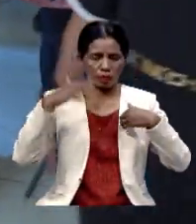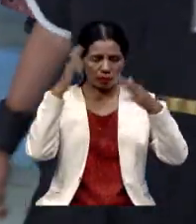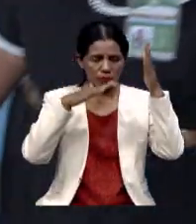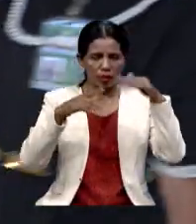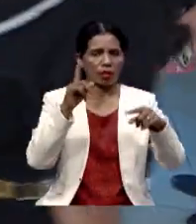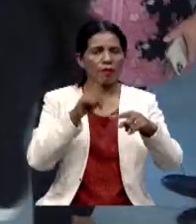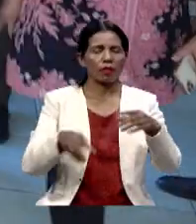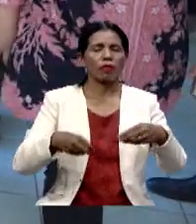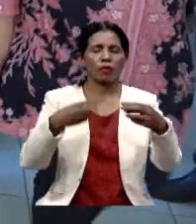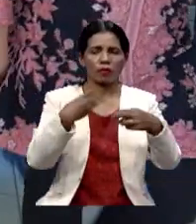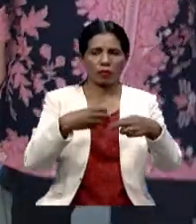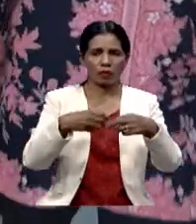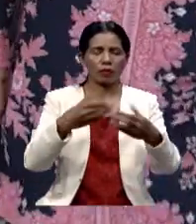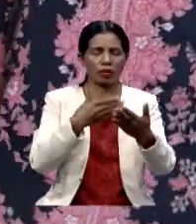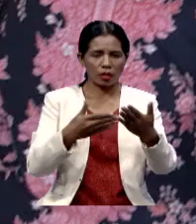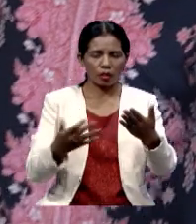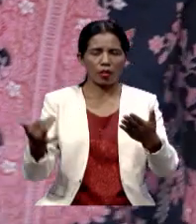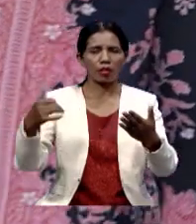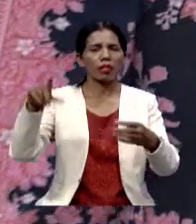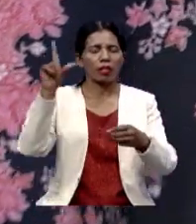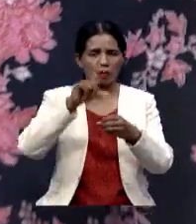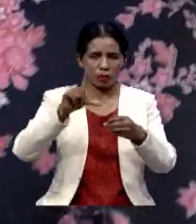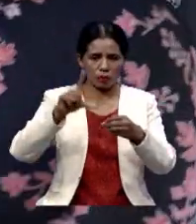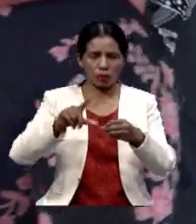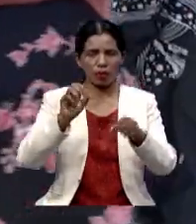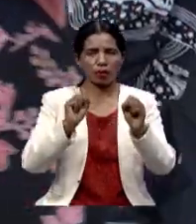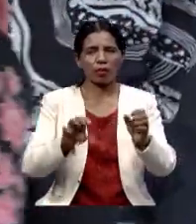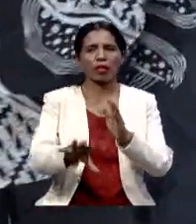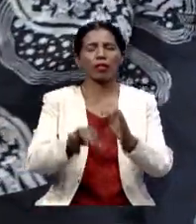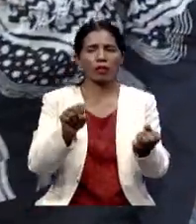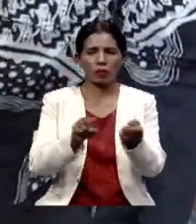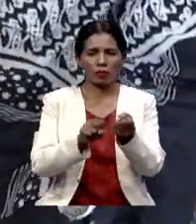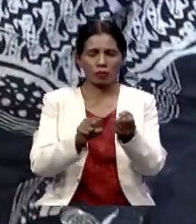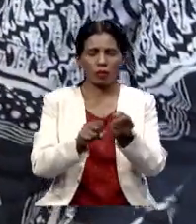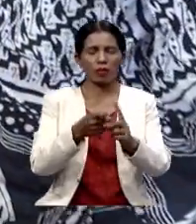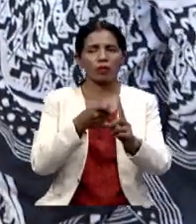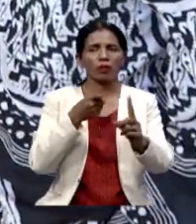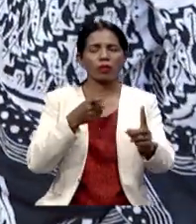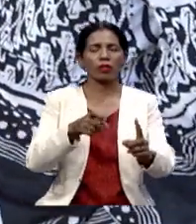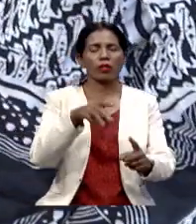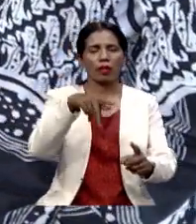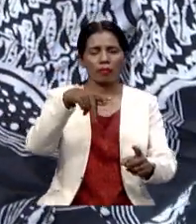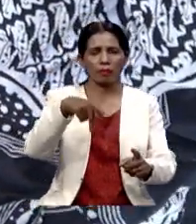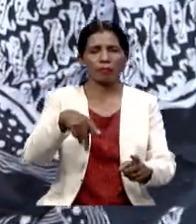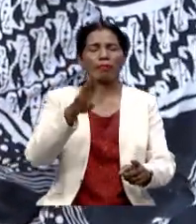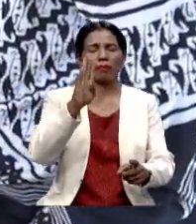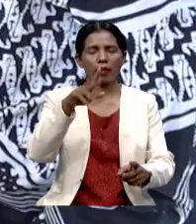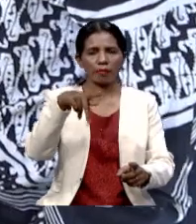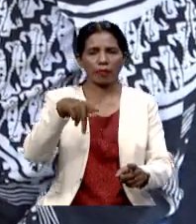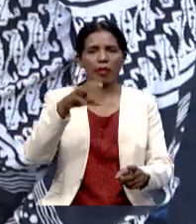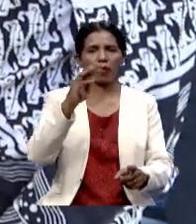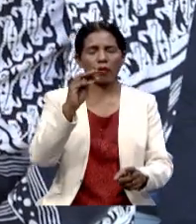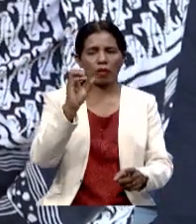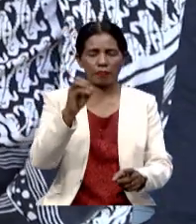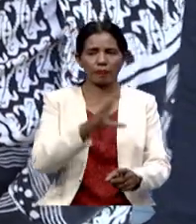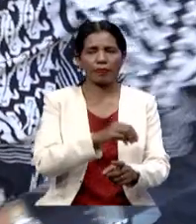atu labele foi impacto ba equipamento laboratorium nian, nebe maksehetan apoio husi BPOM. Dari survei lapangan